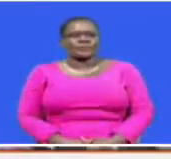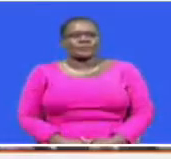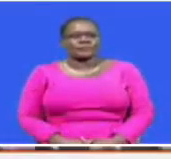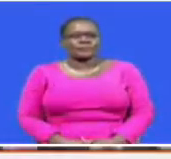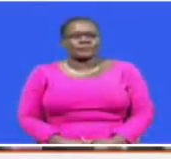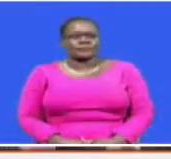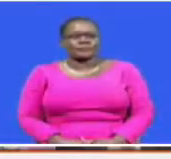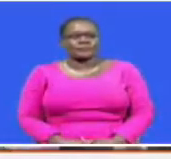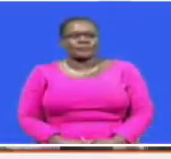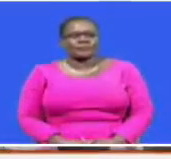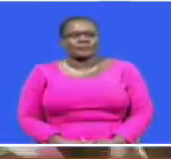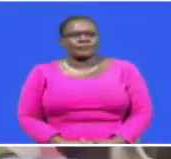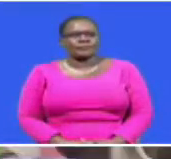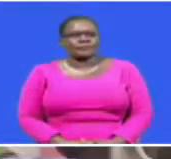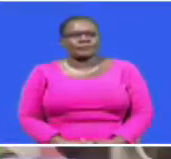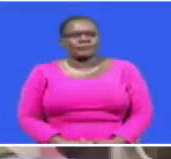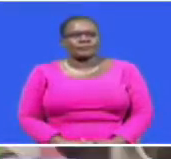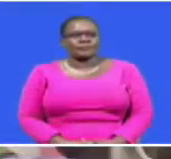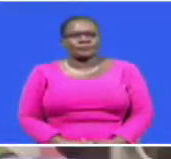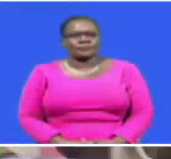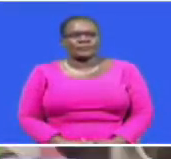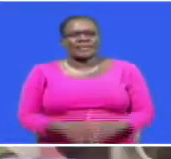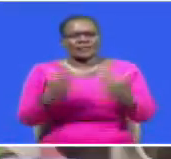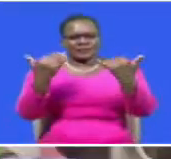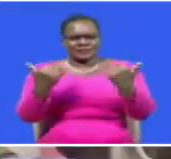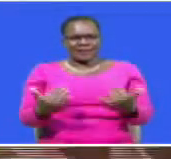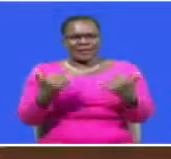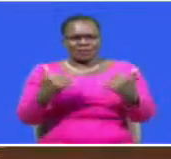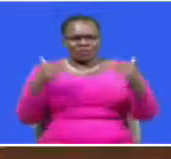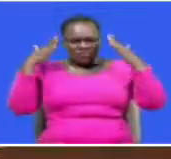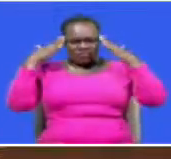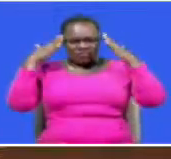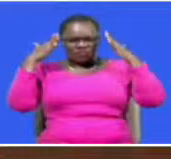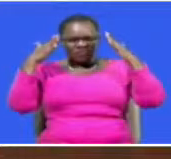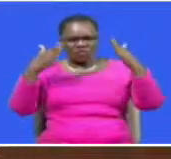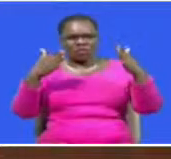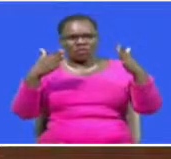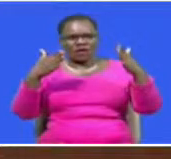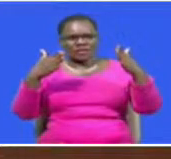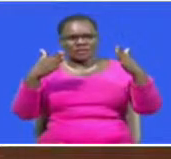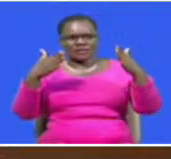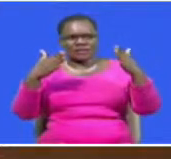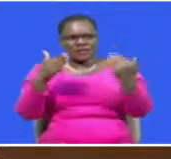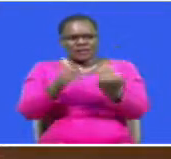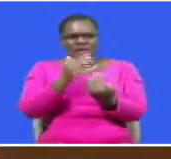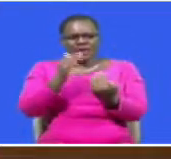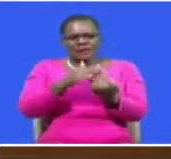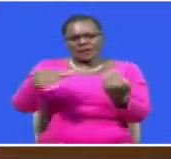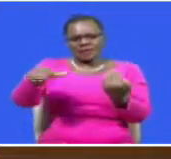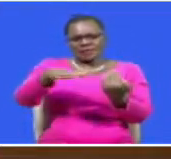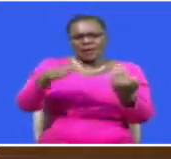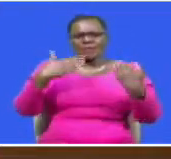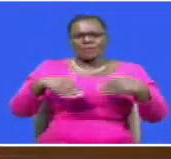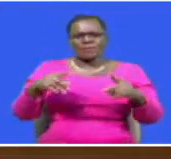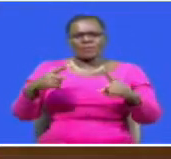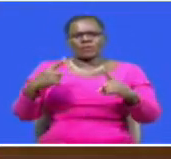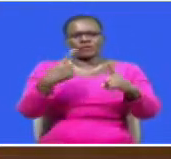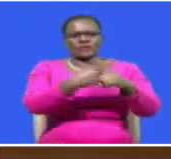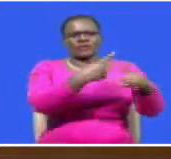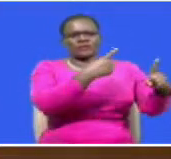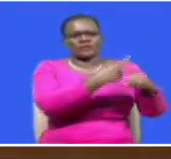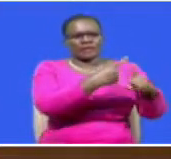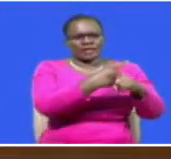kaunti ya Nakuru. Na sasa tuangazie masuala ya utunzaji mazingira, ambapo wadau kutoka sekta